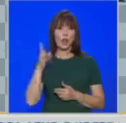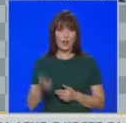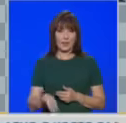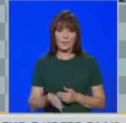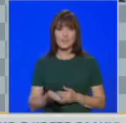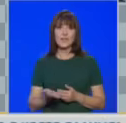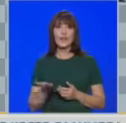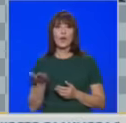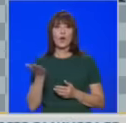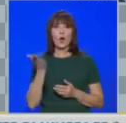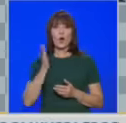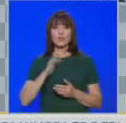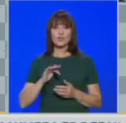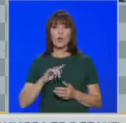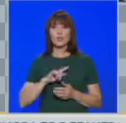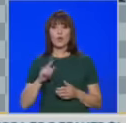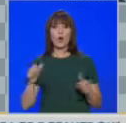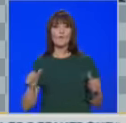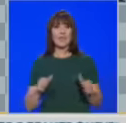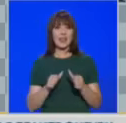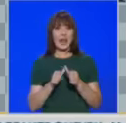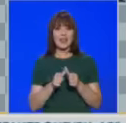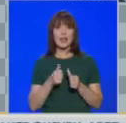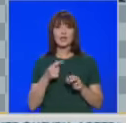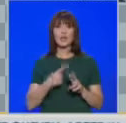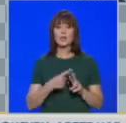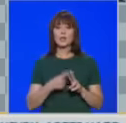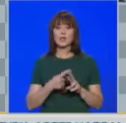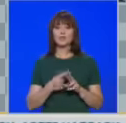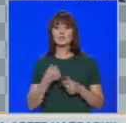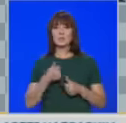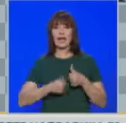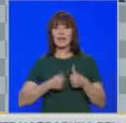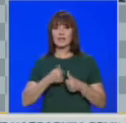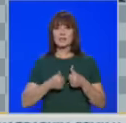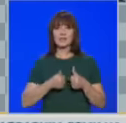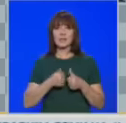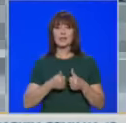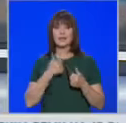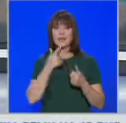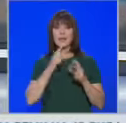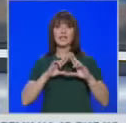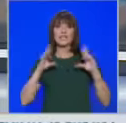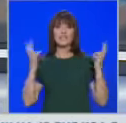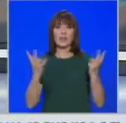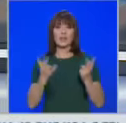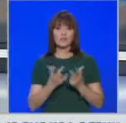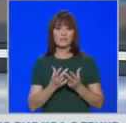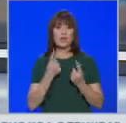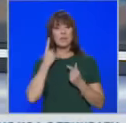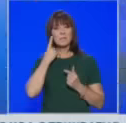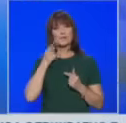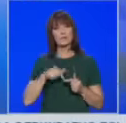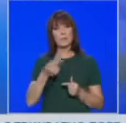да кажем, че още с достигането си до финала, Нургюл се класира и за турнира на претендентките за световната титла. Тук мисля, че парите не са най-важното